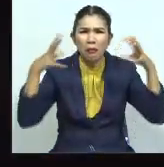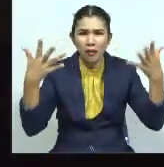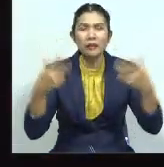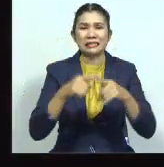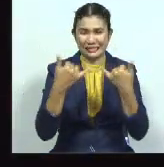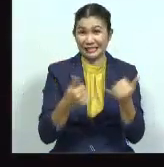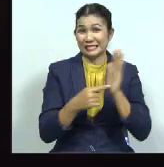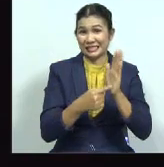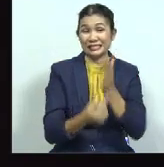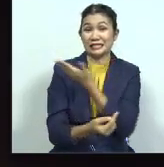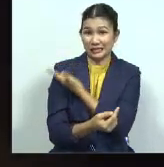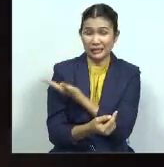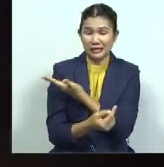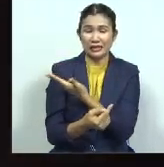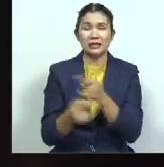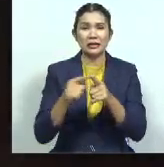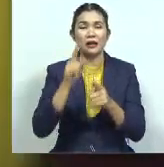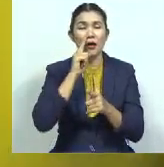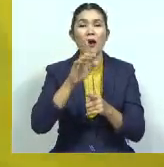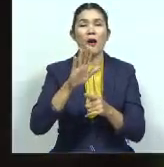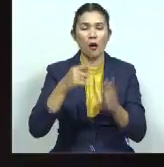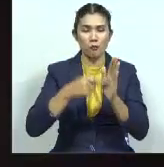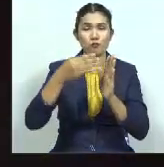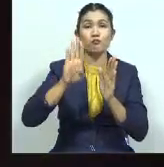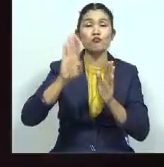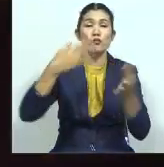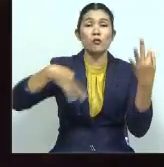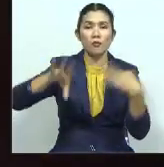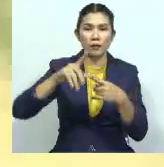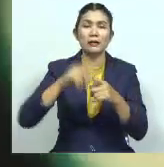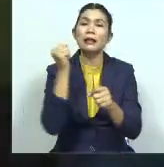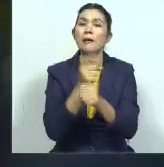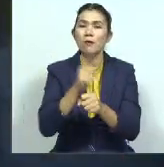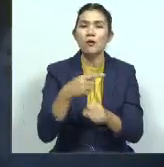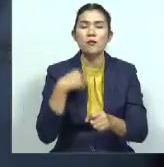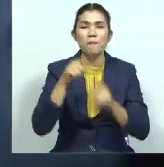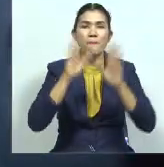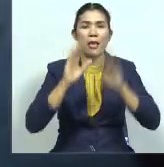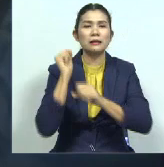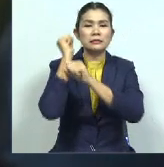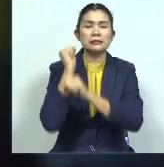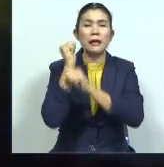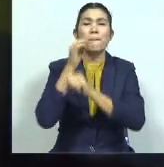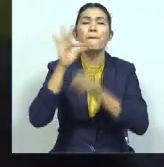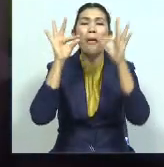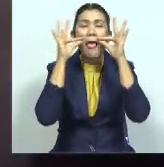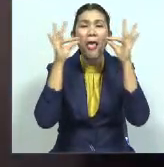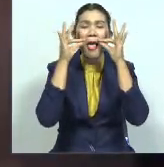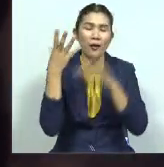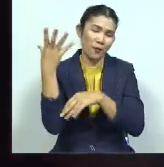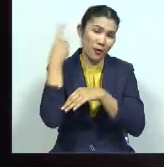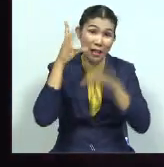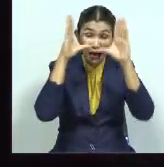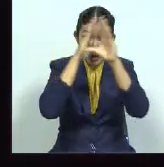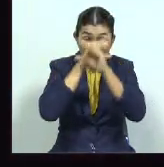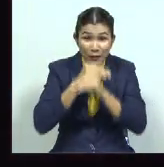นน้ำอ้อมที่ตำบลชำนิอำเภอชำนิจังหวัดบุรีรัมย์เขาทำพิธีแห่นางแมวเมื่อคืนที่ผ่านมา